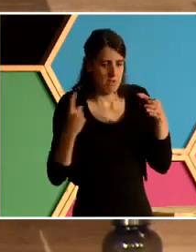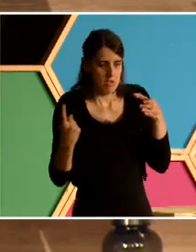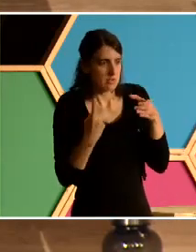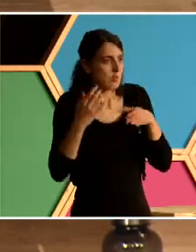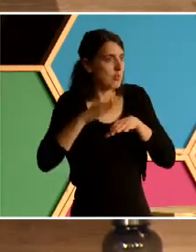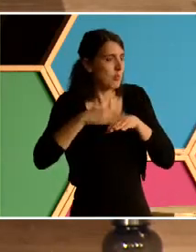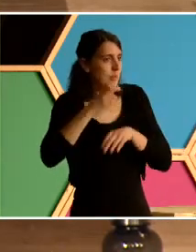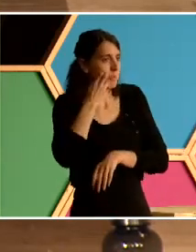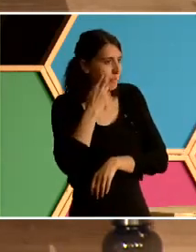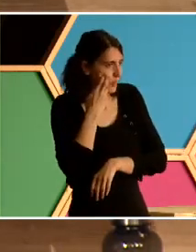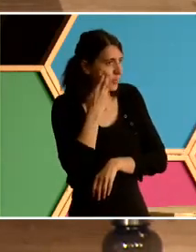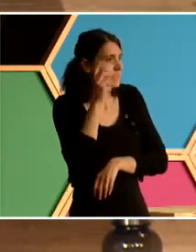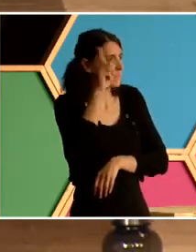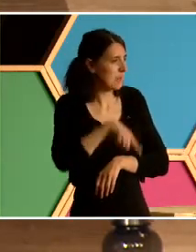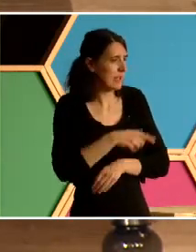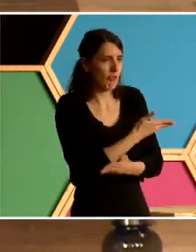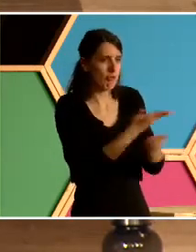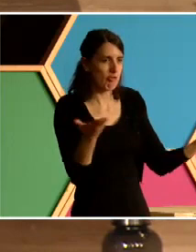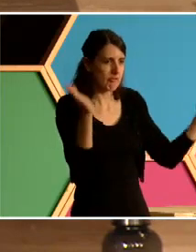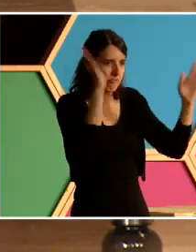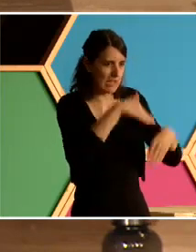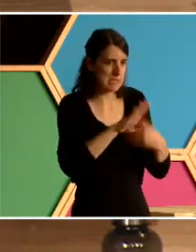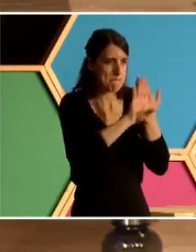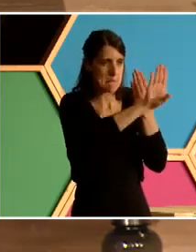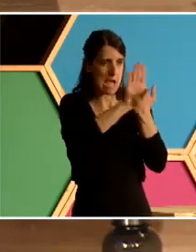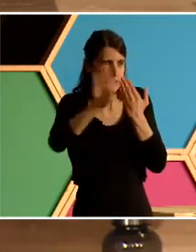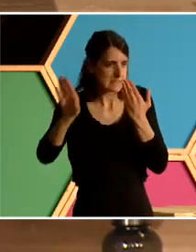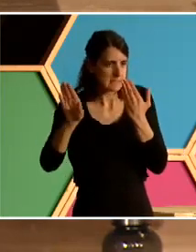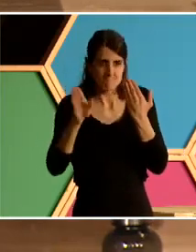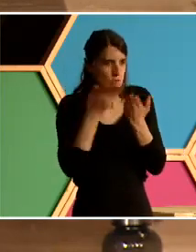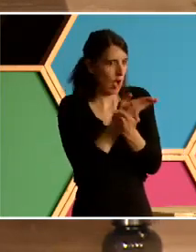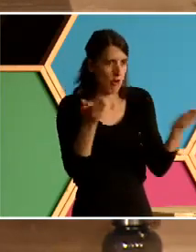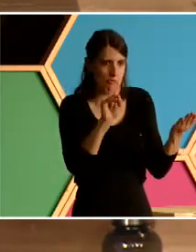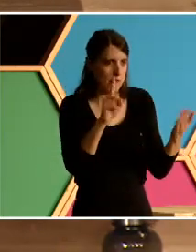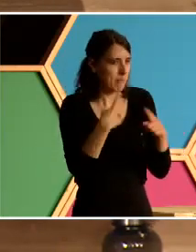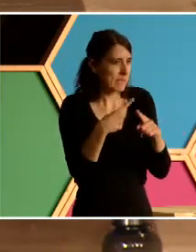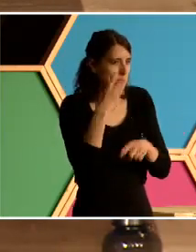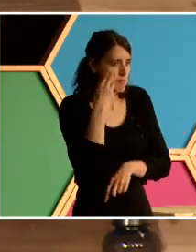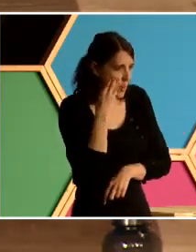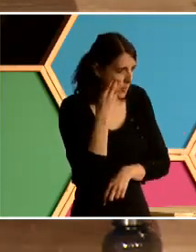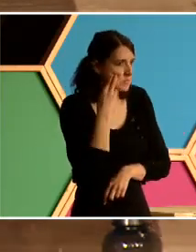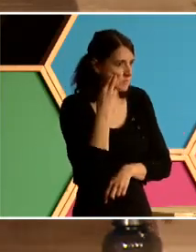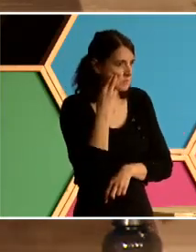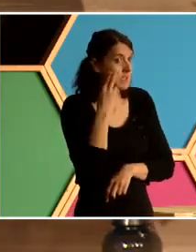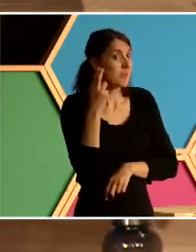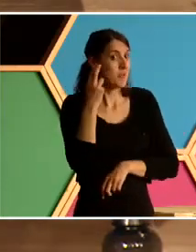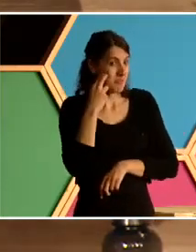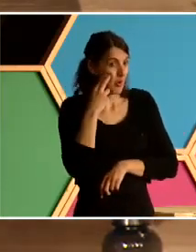un sentiment que fa la gent desconfiada amb els seus veïns, amb les seves veïnes, i de fet la por